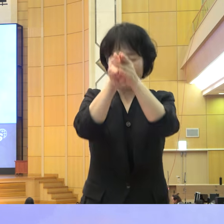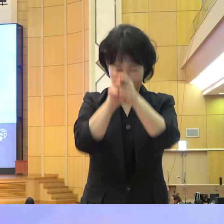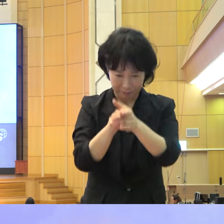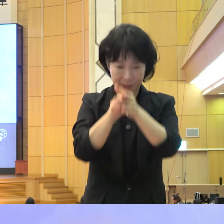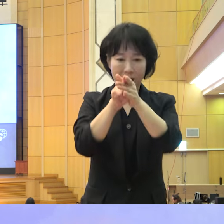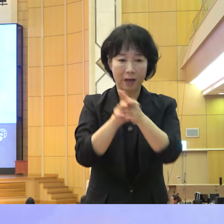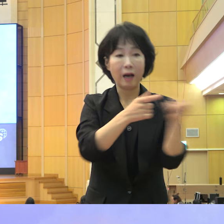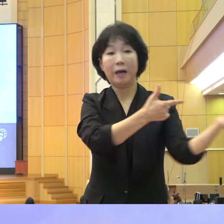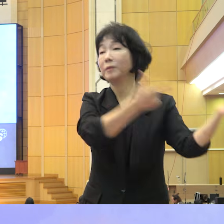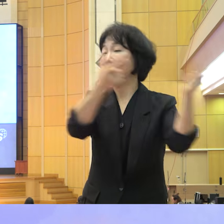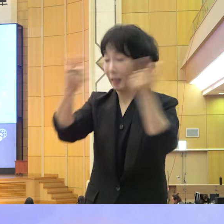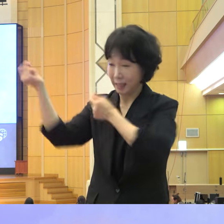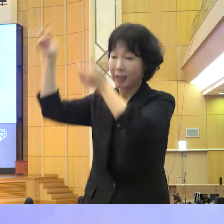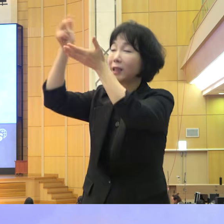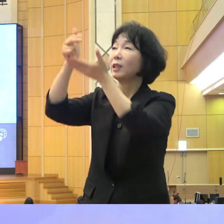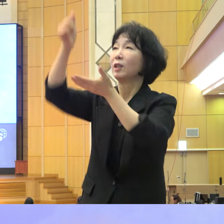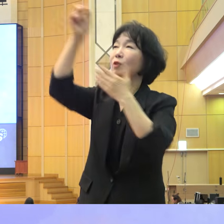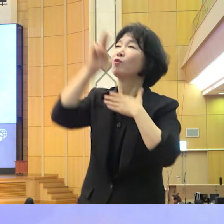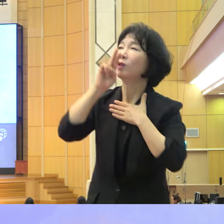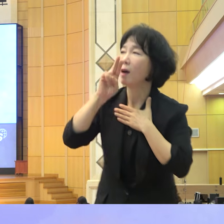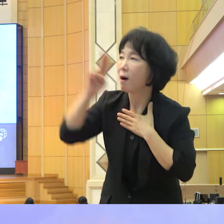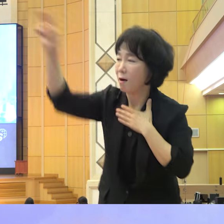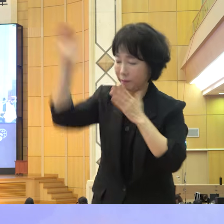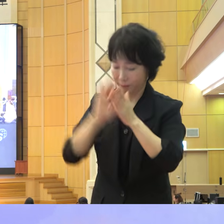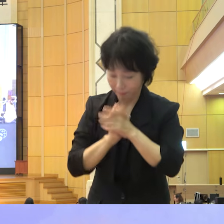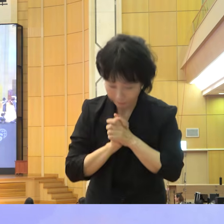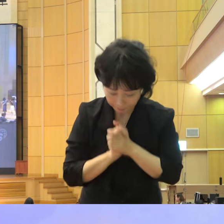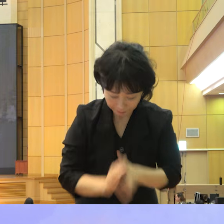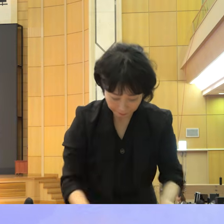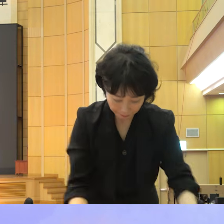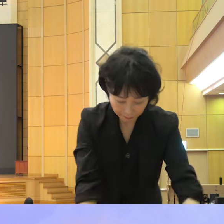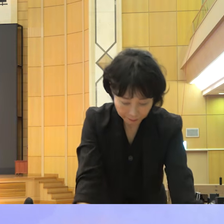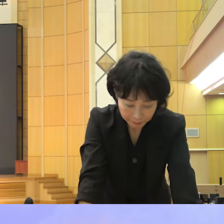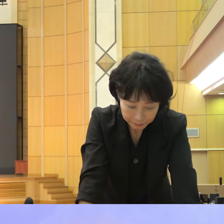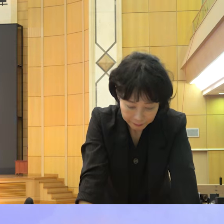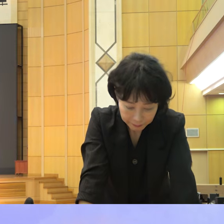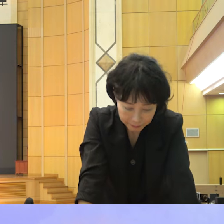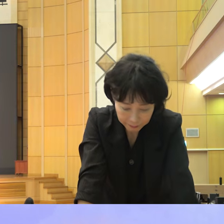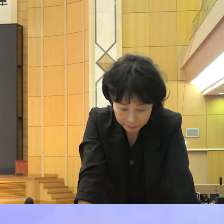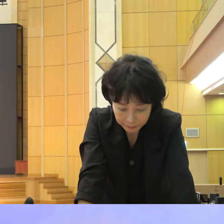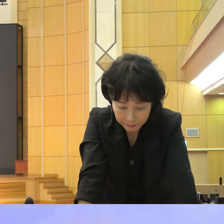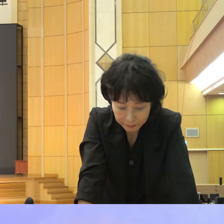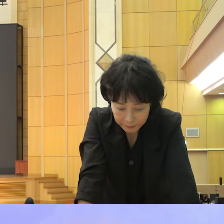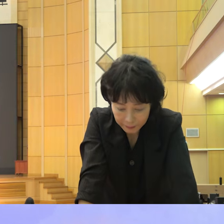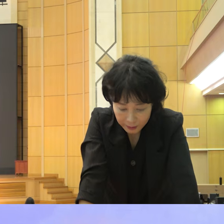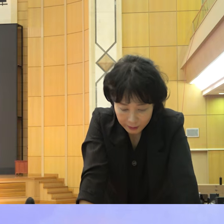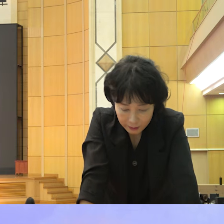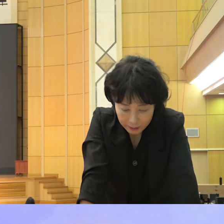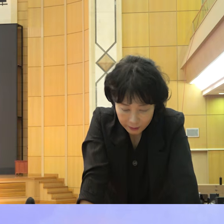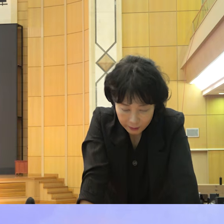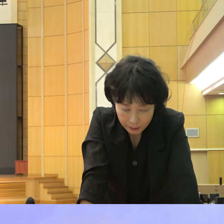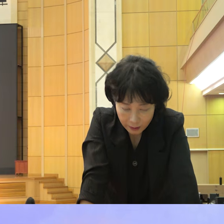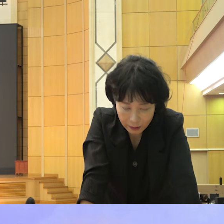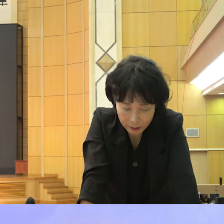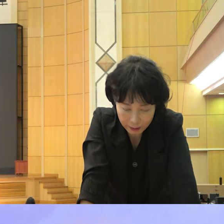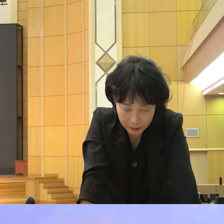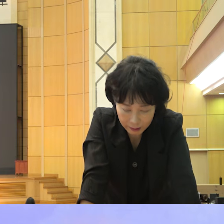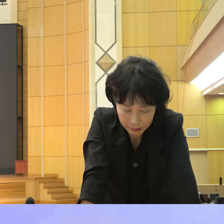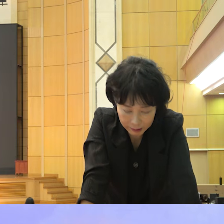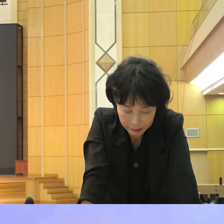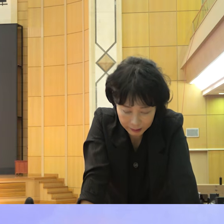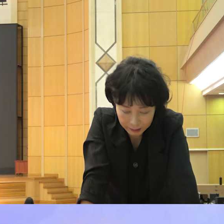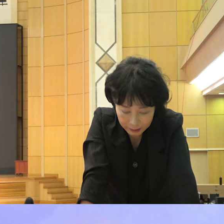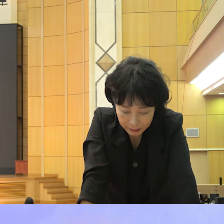믿습니다. 주여 하고 부르게 기도하겠습니다. 주여! 살아계신 하나님 아버지 은혜와 사랑을 감사드립니다. 하나님